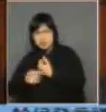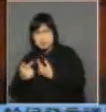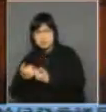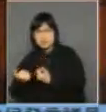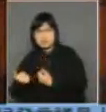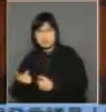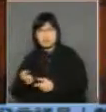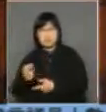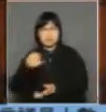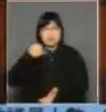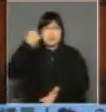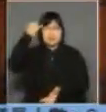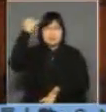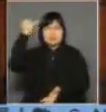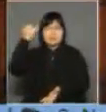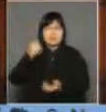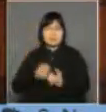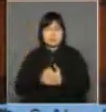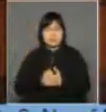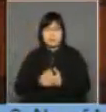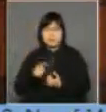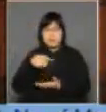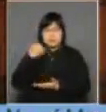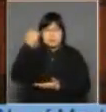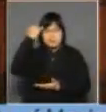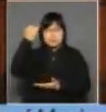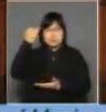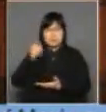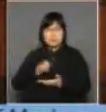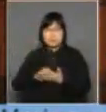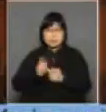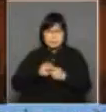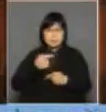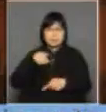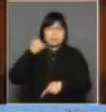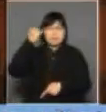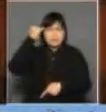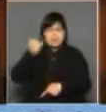明，我唔明啊！我唔明啊！真系唔明啊！